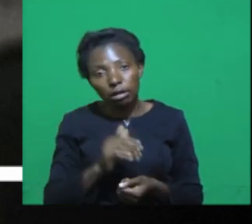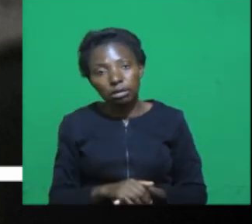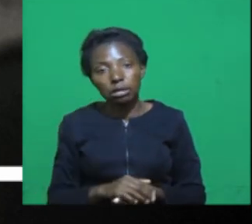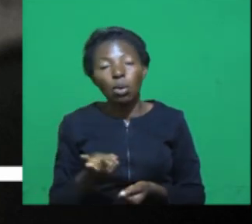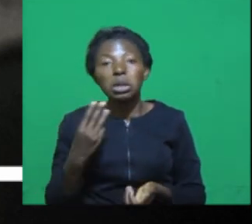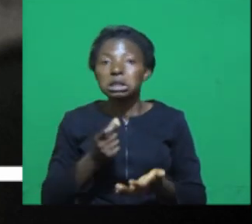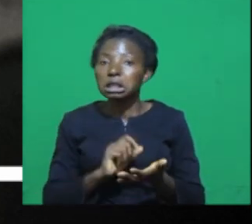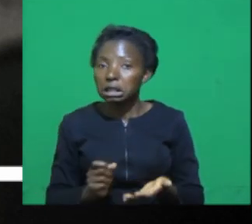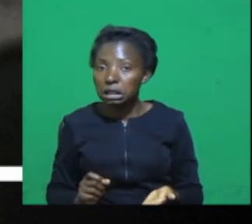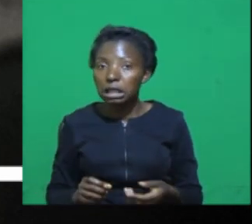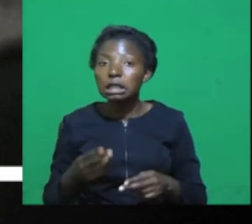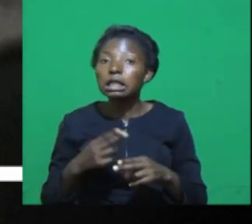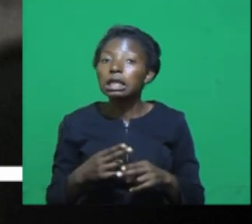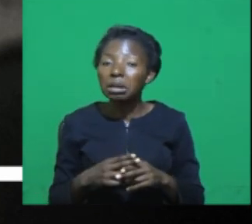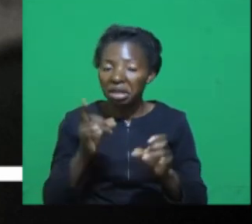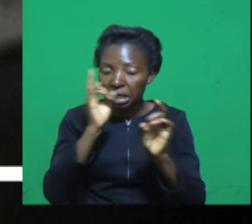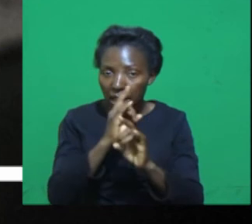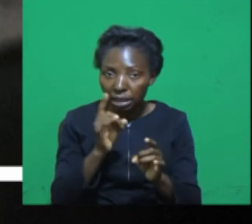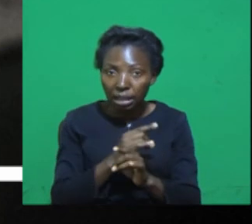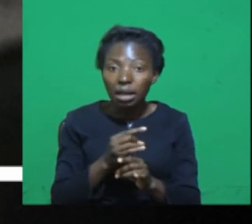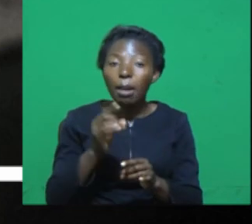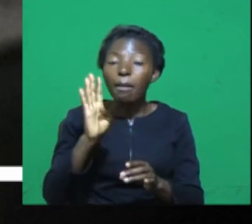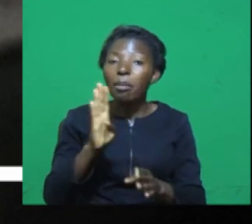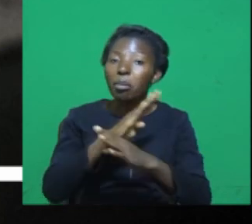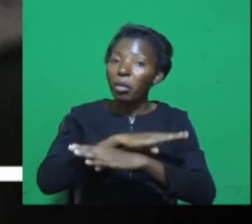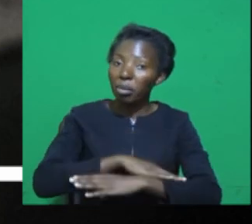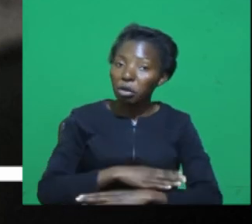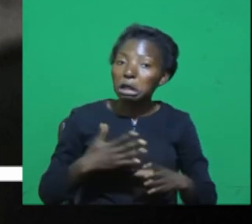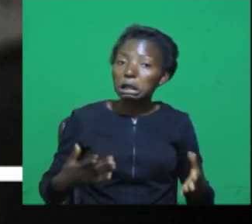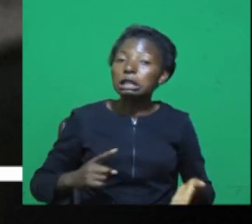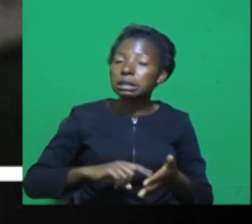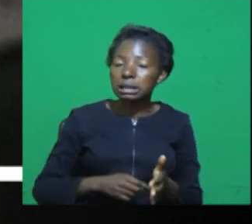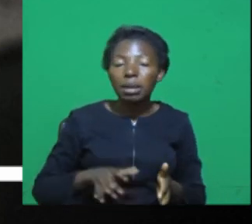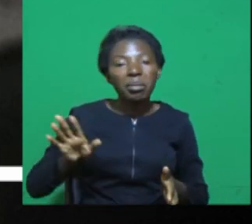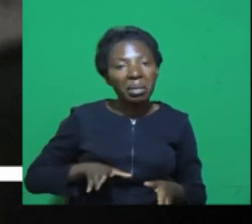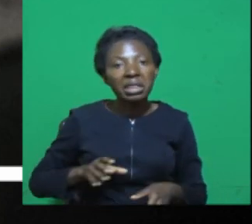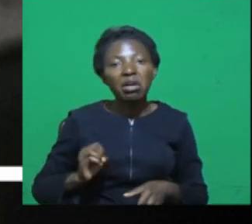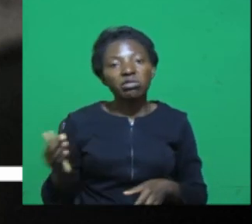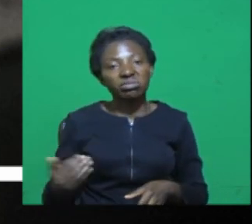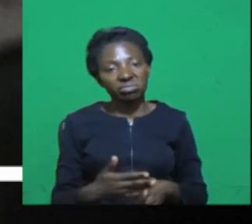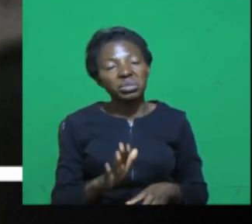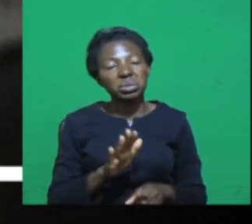pakanga pakanyorwa zita rakavanzika iri, Bhabhironi, guta guru, mai vemhombwe